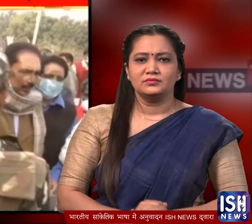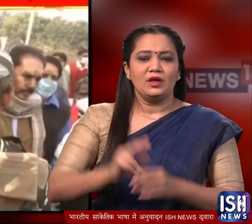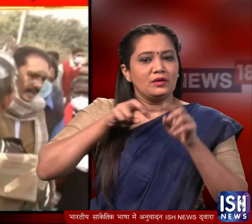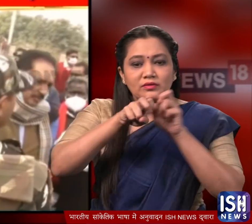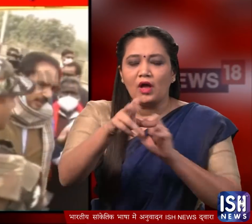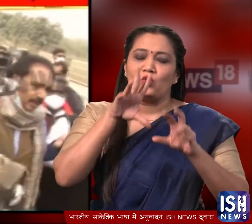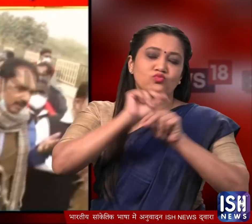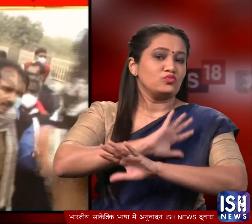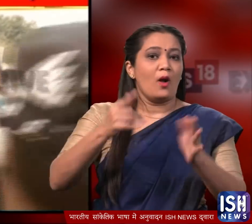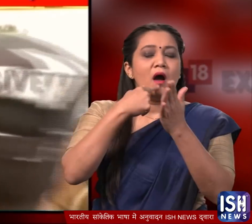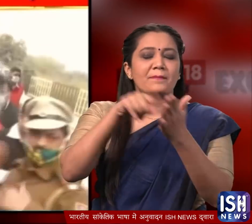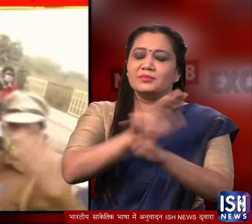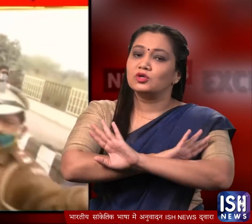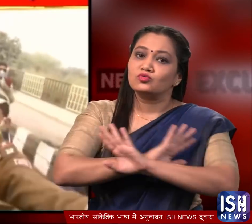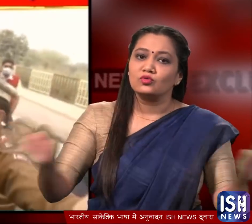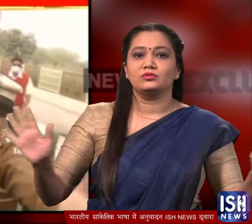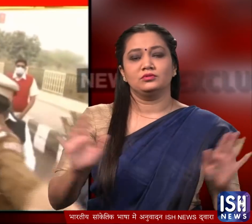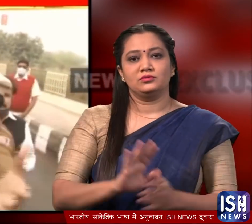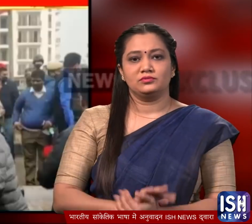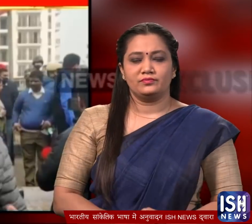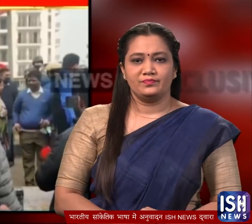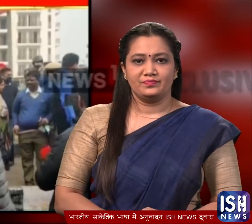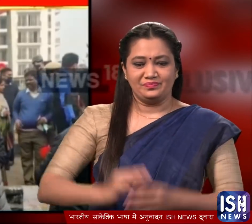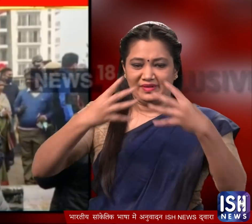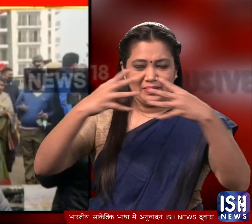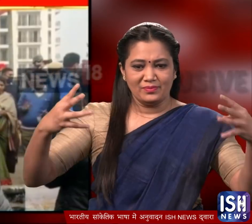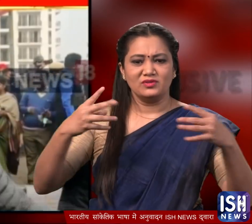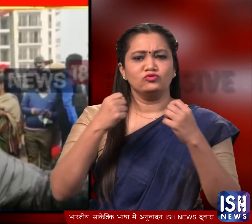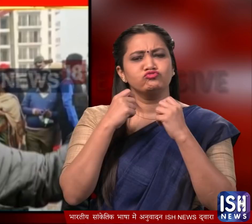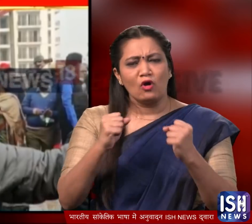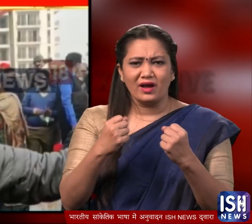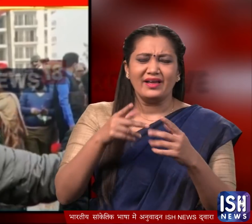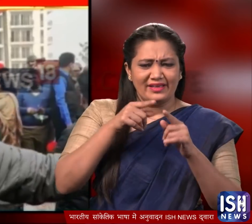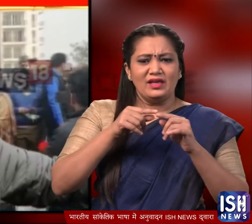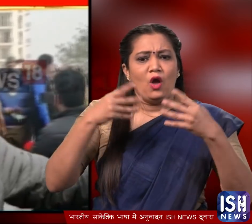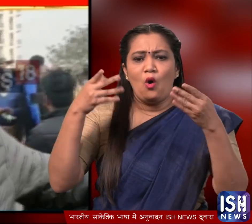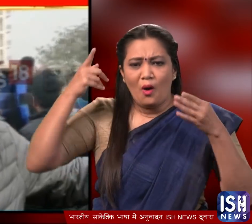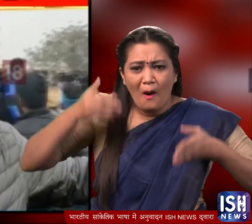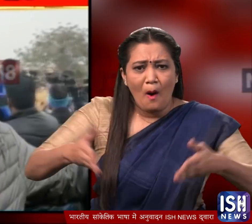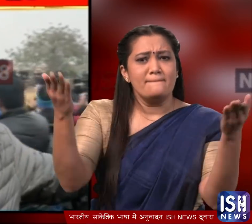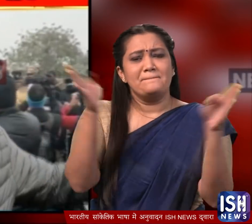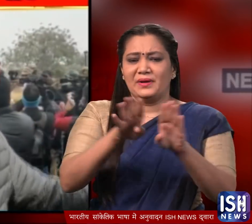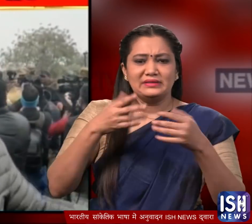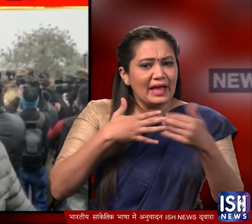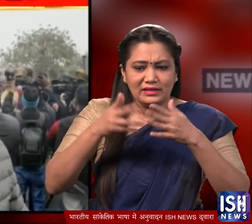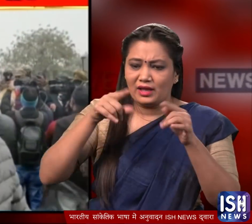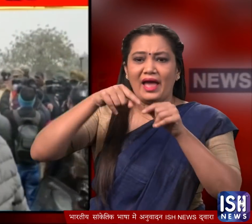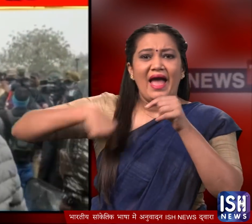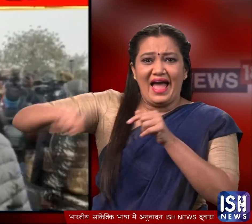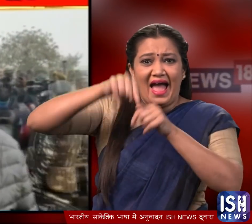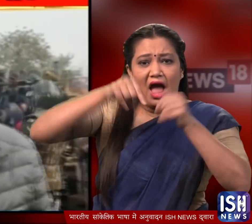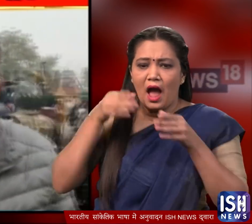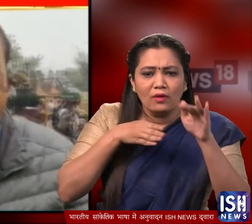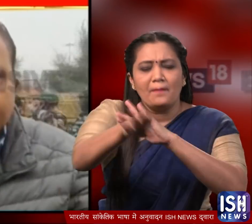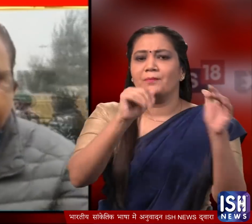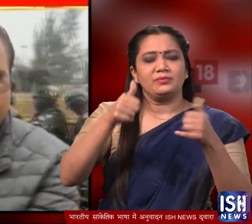लेकिन बैरिकेडिंग पार करने की इजाजत नेताओं को भी नहीं मिली। बैरिकेडिंग काफी ज्यादा, रास्ता पूरी तरीके से बंद है, तो इससे आगे फिलहाल ये सांसद